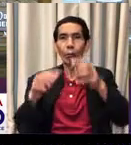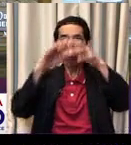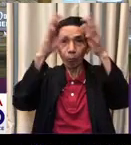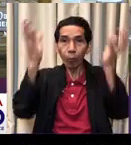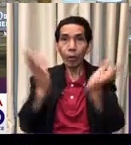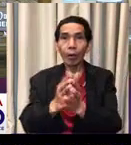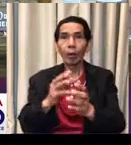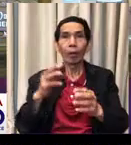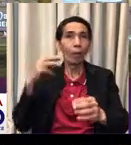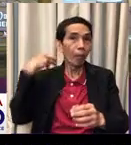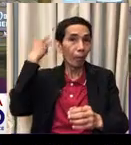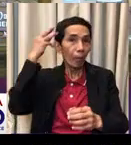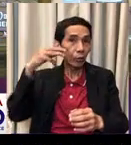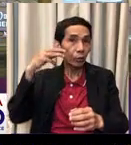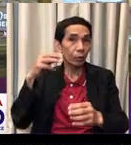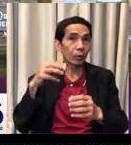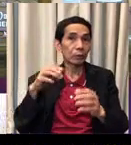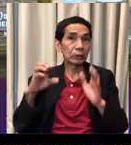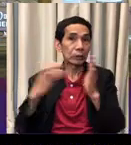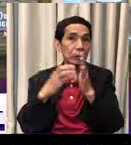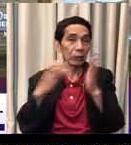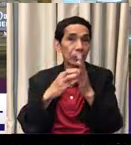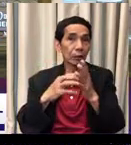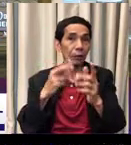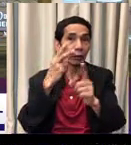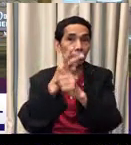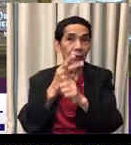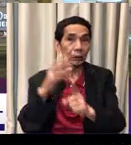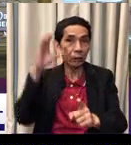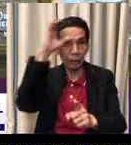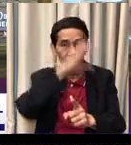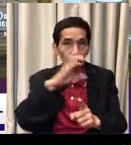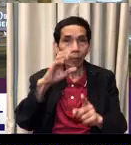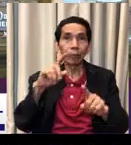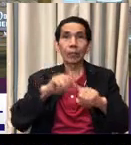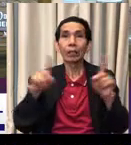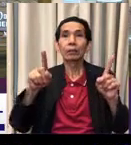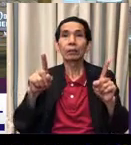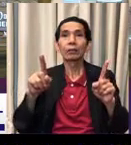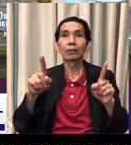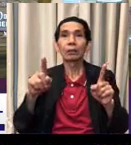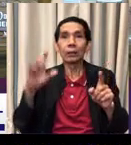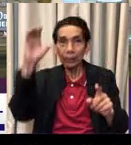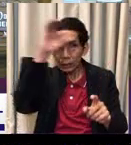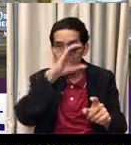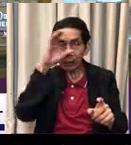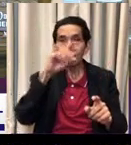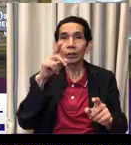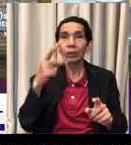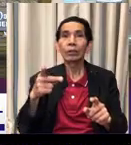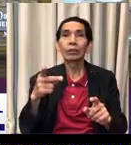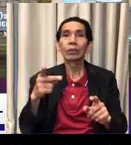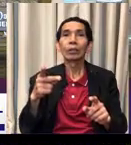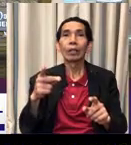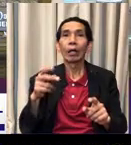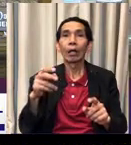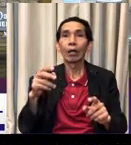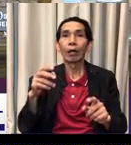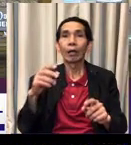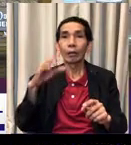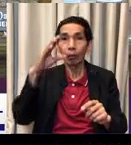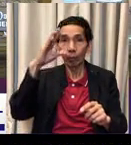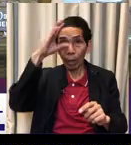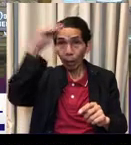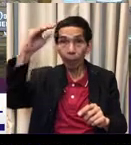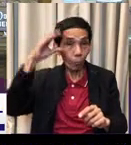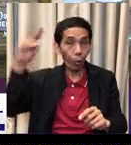Taga Mandaluyong lang yung biktima eh. Pinahanap ko eh. Tapos, pinahanap ko yung mga minor de